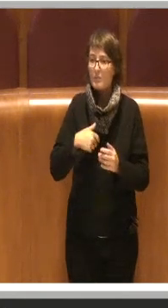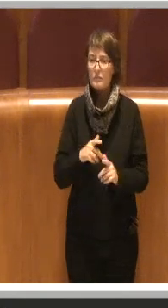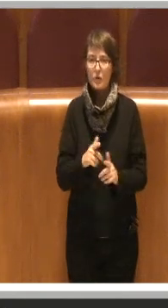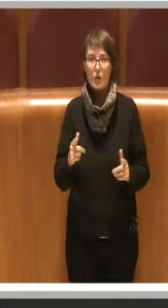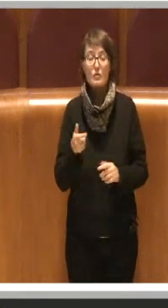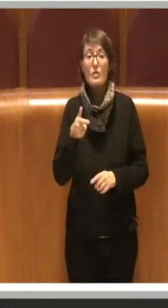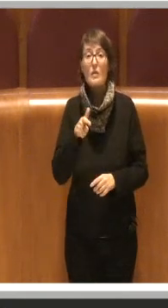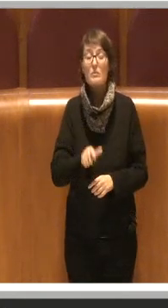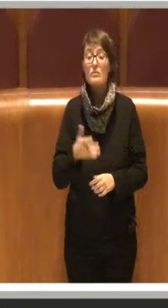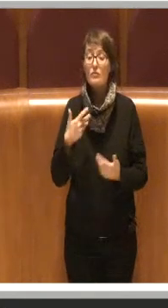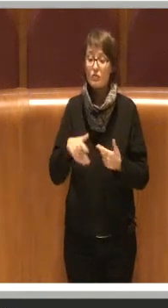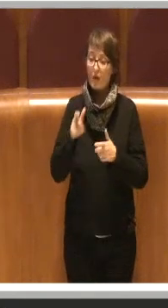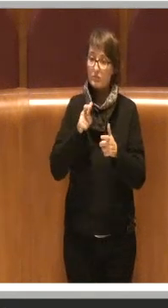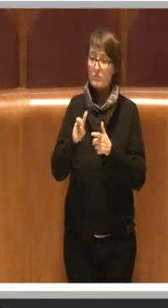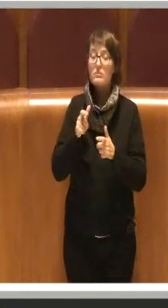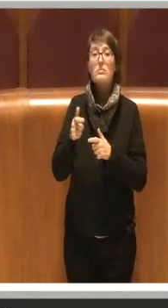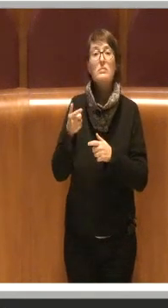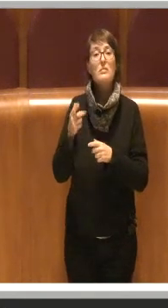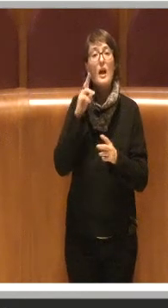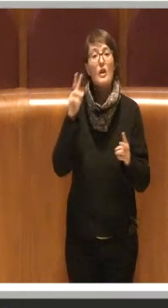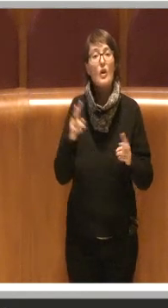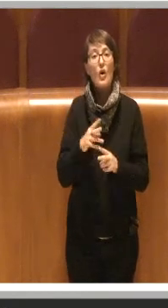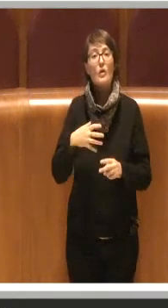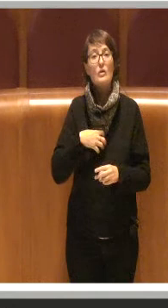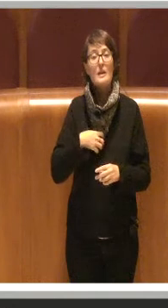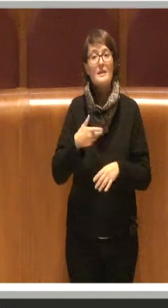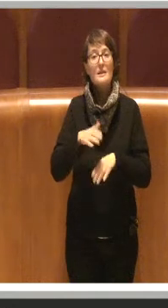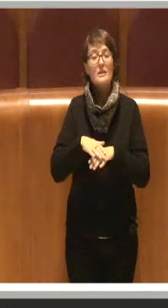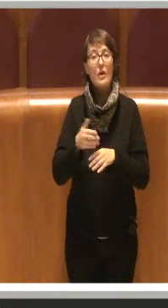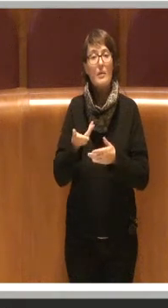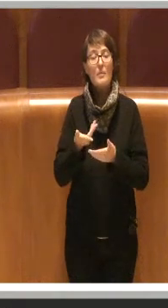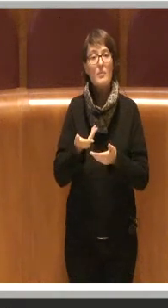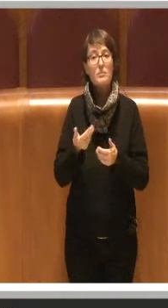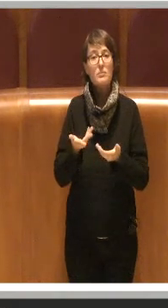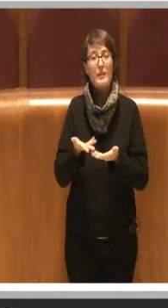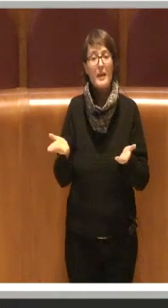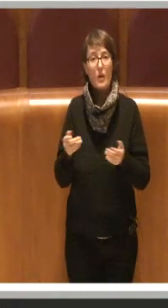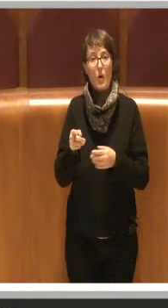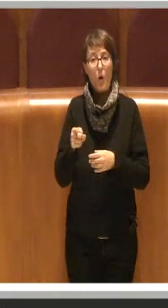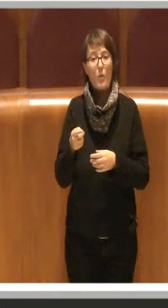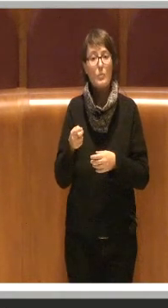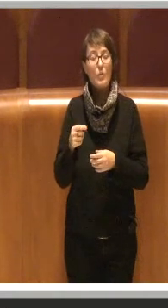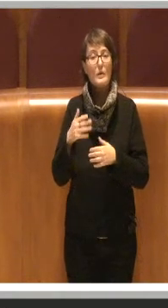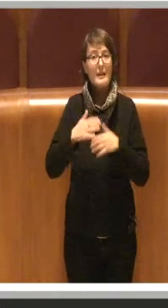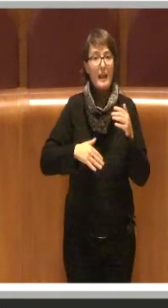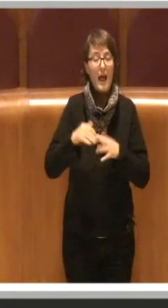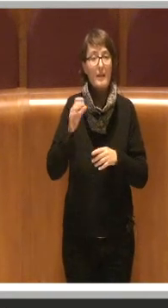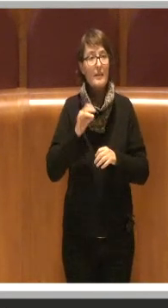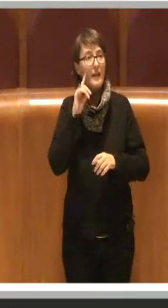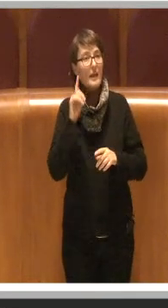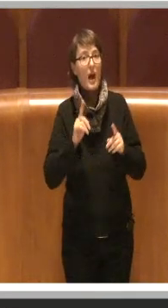l'assessore Beni Comuni di Latina e di Torino, non esistono, ci sono tutte le basi giuridiche e legislative che reggono in piedi il